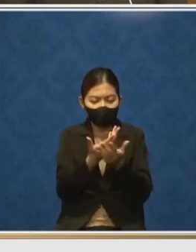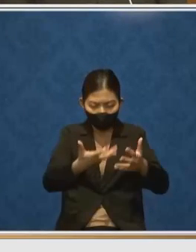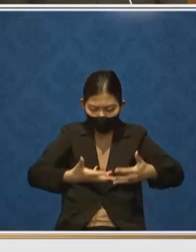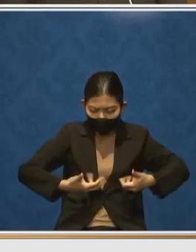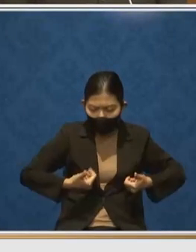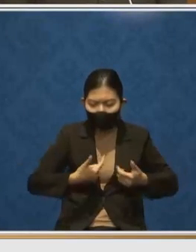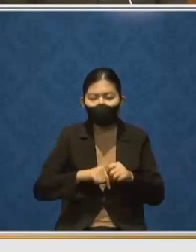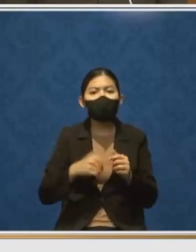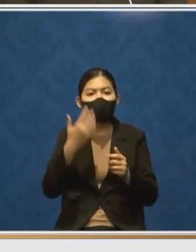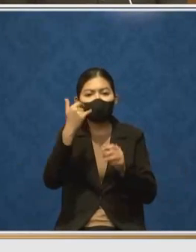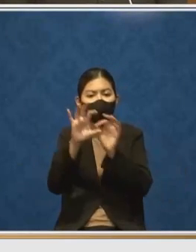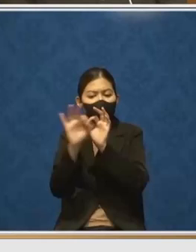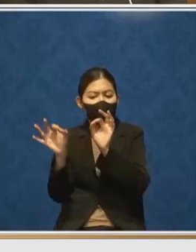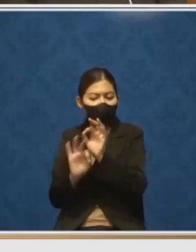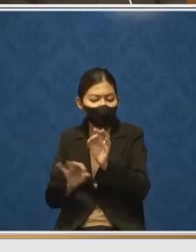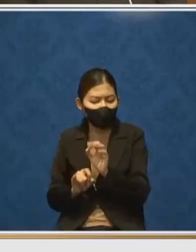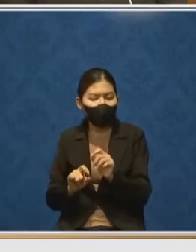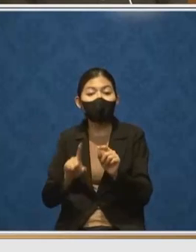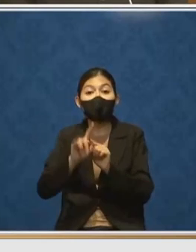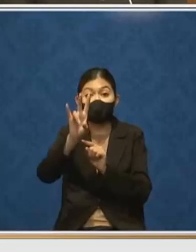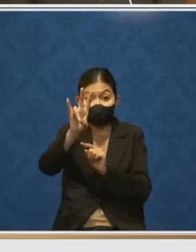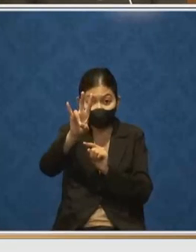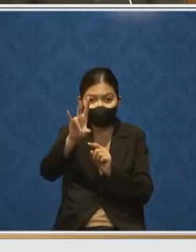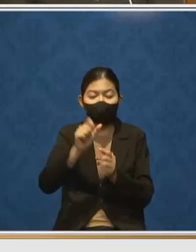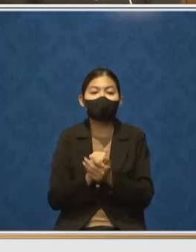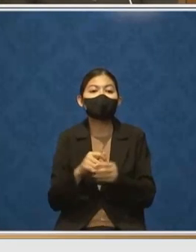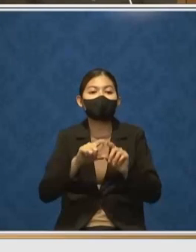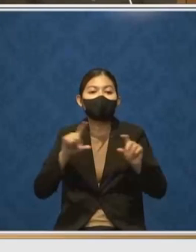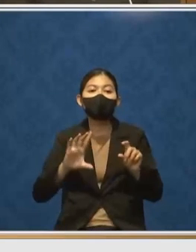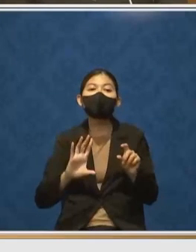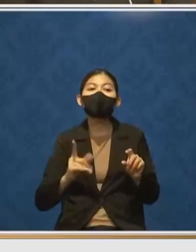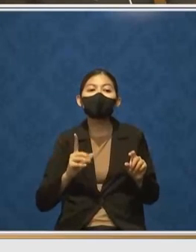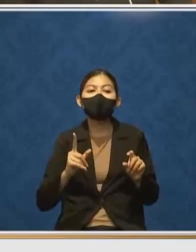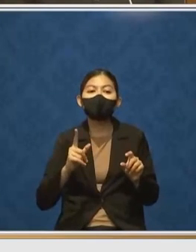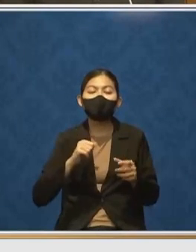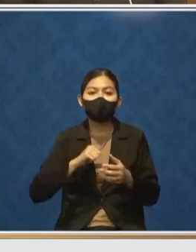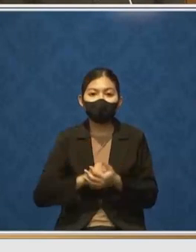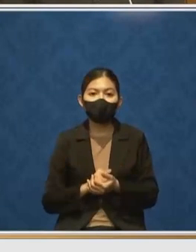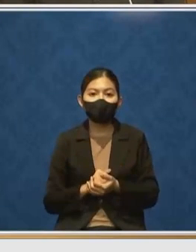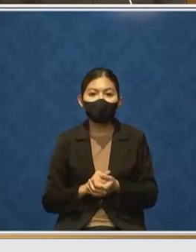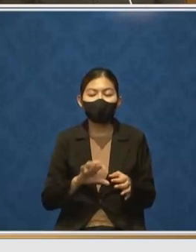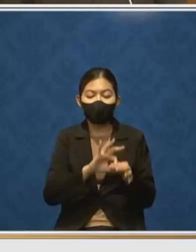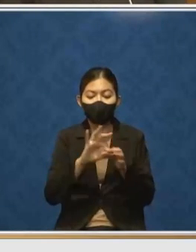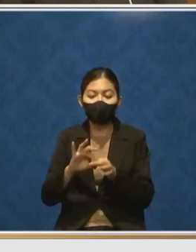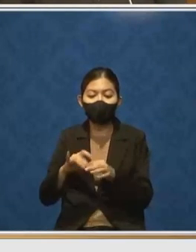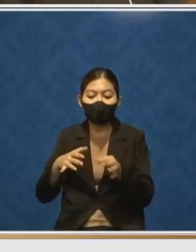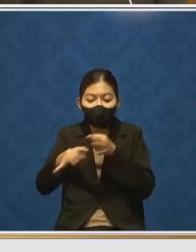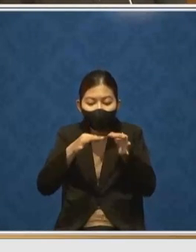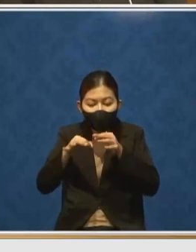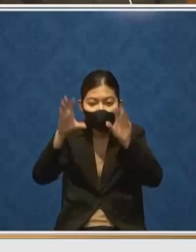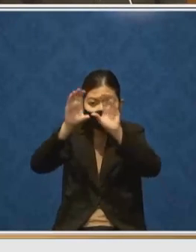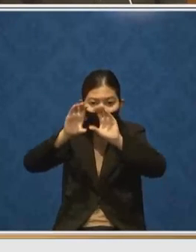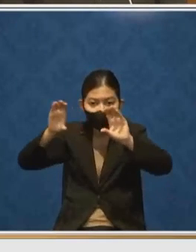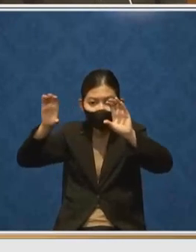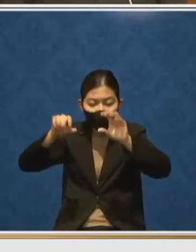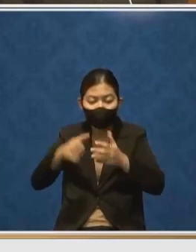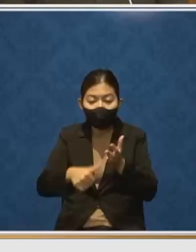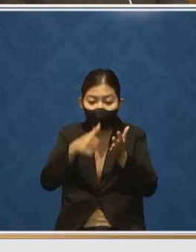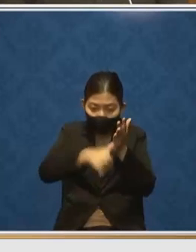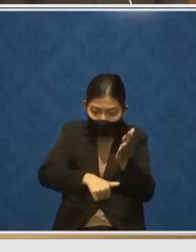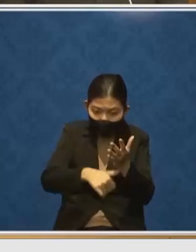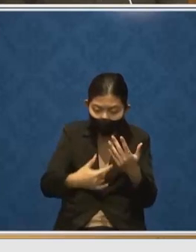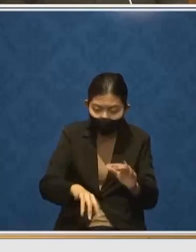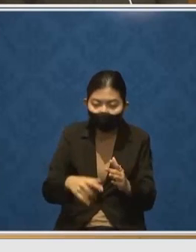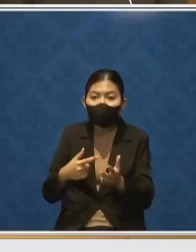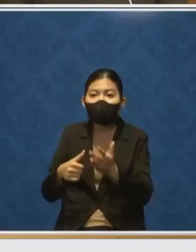เอกสารงบประมาณฉบับที่7เล่มคาดชมพู7คำอธิบายเกี่ยวกับหนี้ของรัฐบาลทั้งที่มีอยู่แล้วในปัจจุบันและหนี้ที่เสนอเพิ่ม